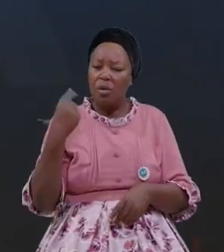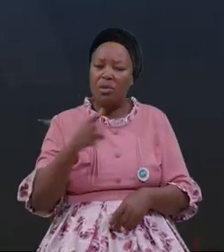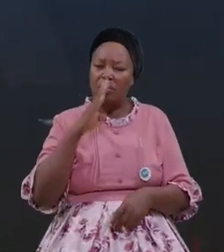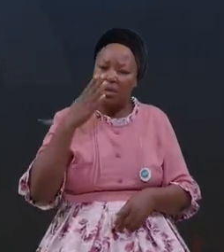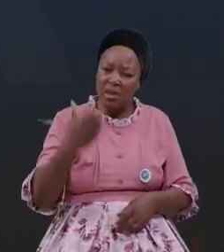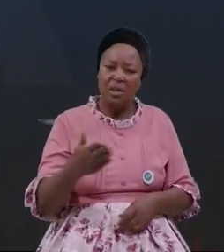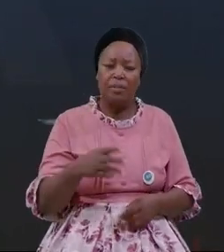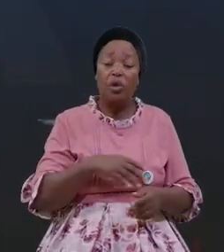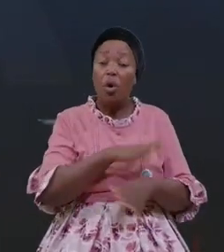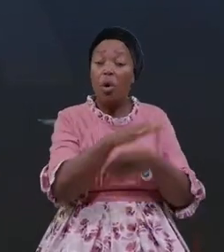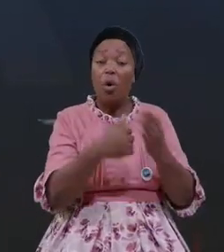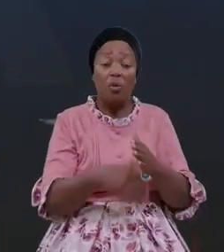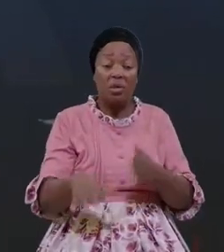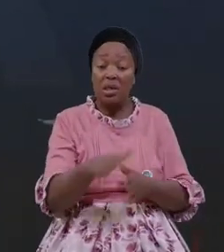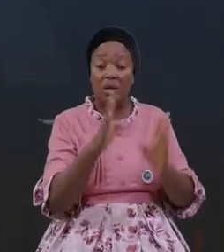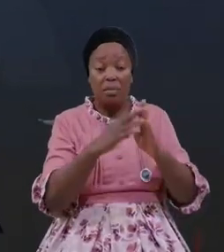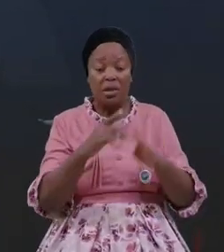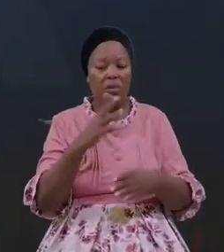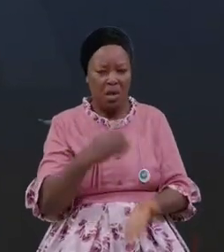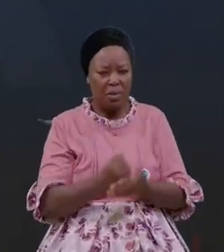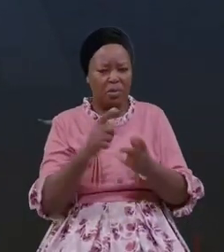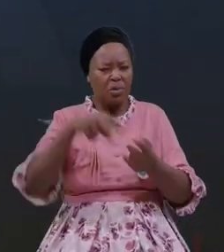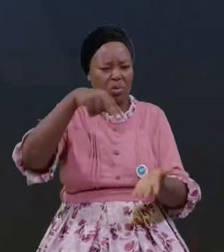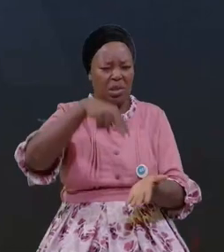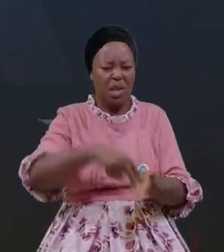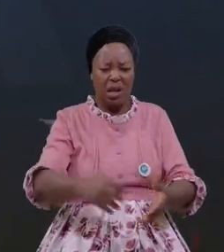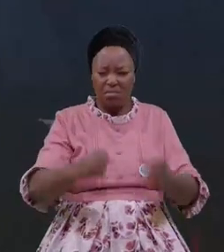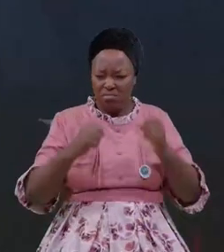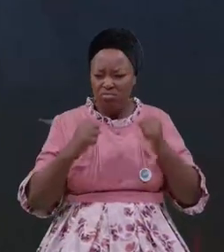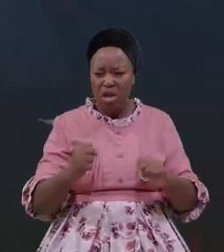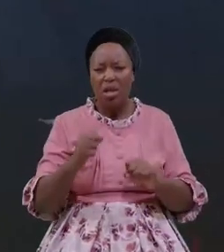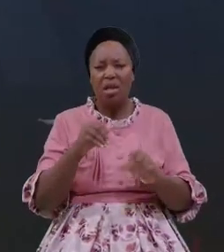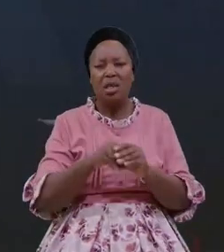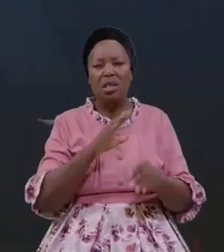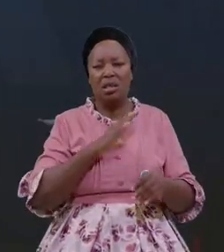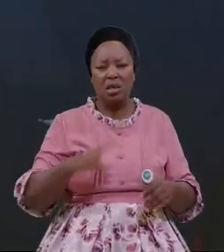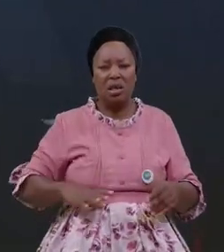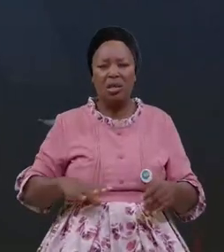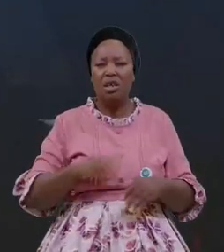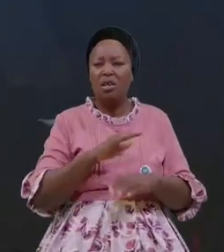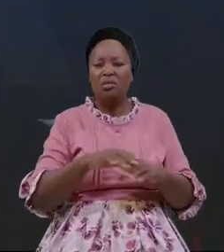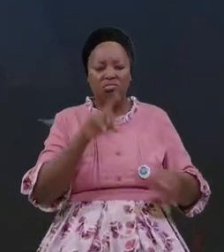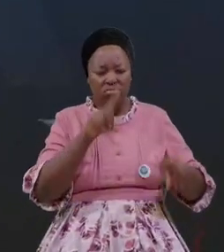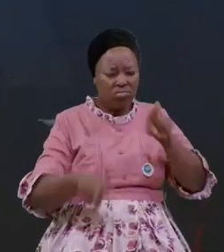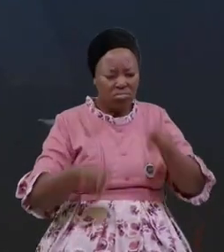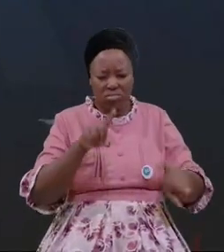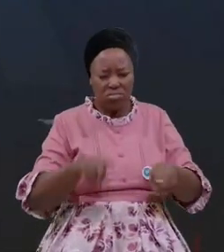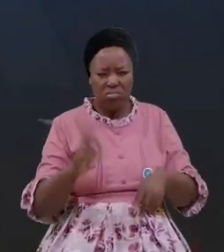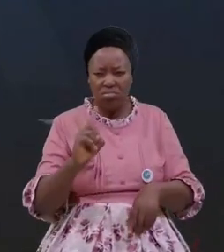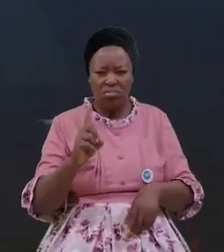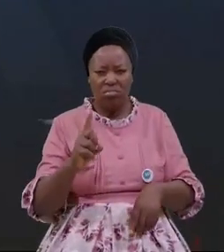euh tant de choses qui aideront C nouveau converti pour être ferme dans le